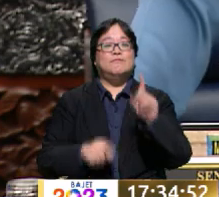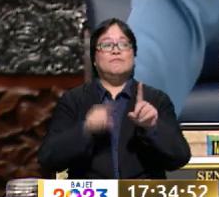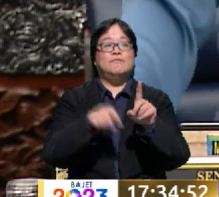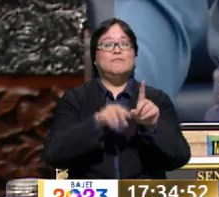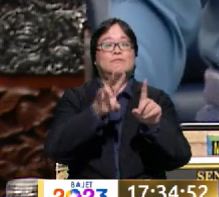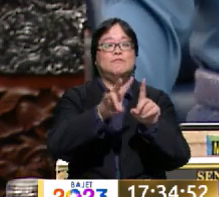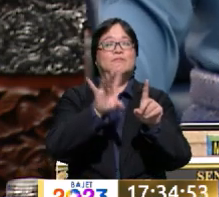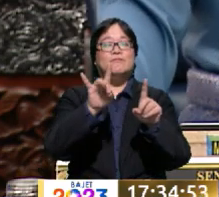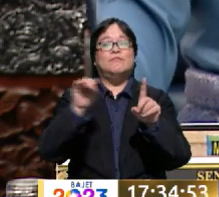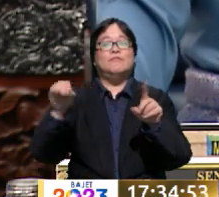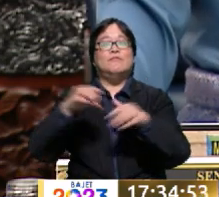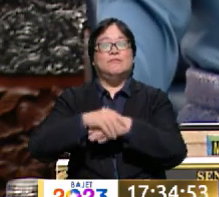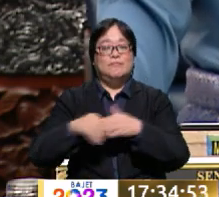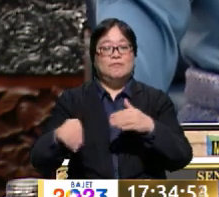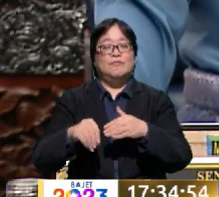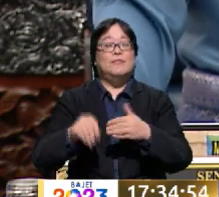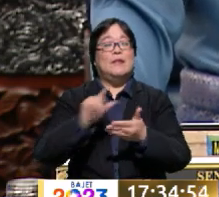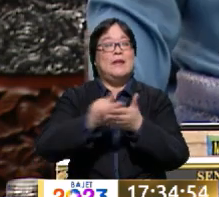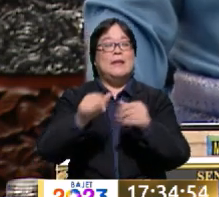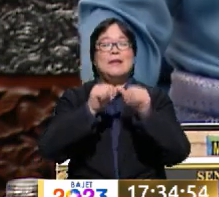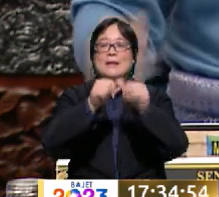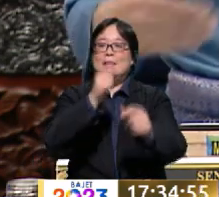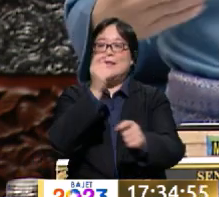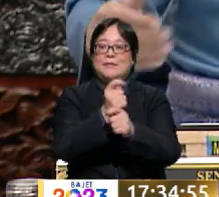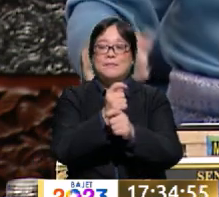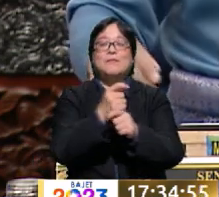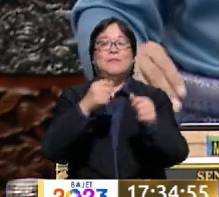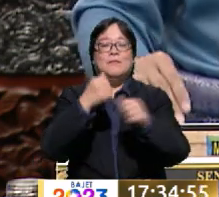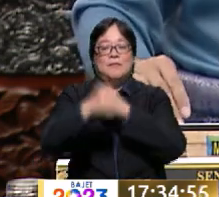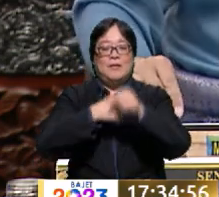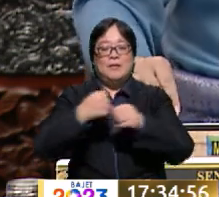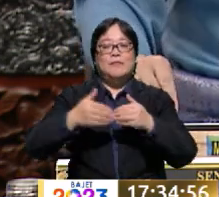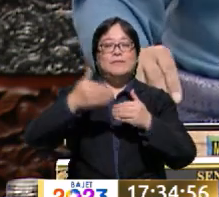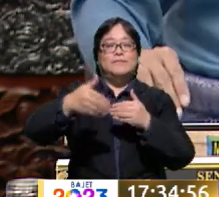RM1,780 dan gaji ini kekal dibawa ke tahun seterusnya.